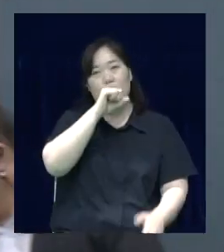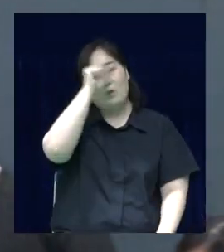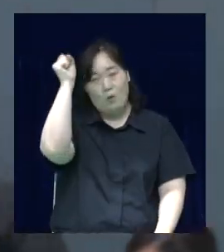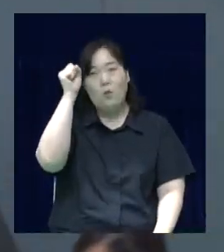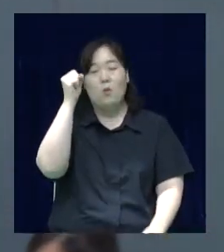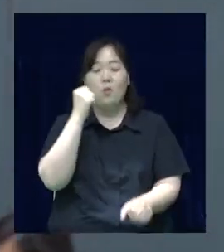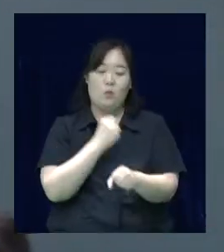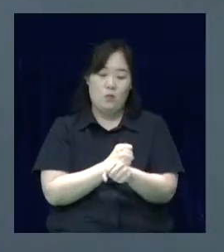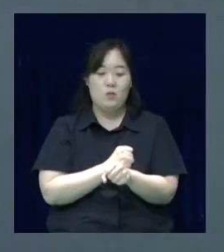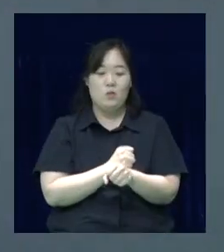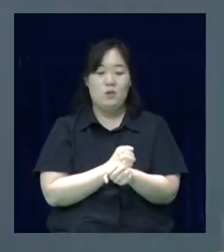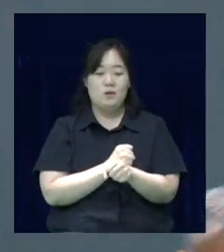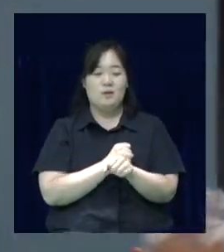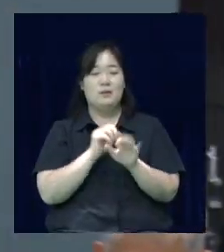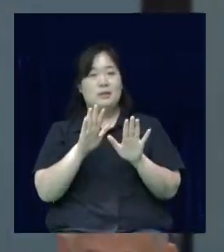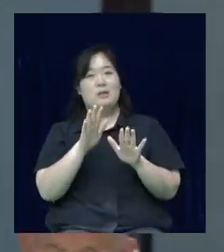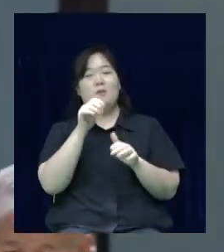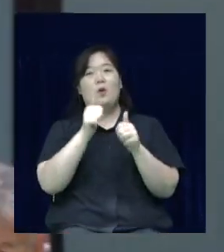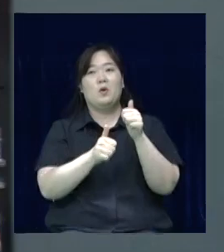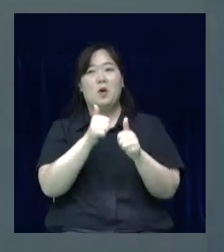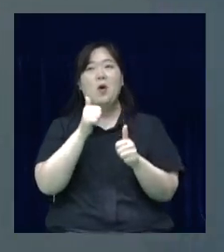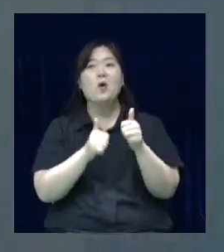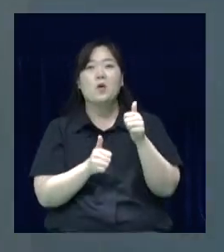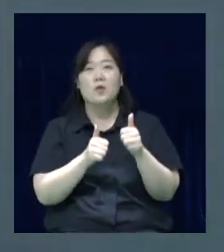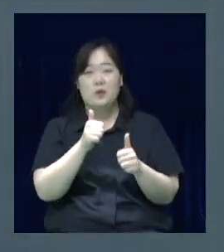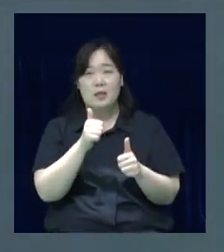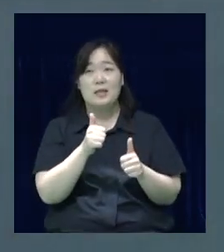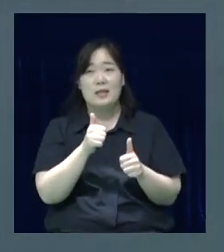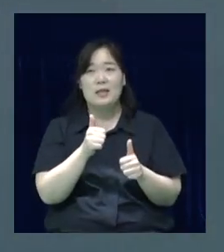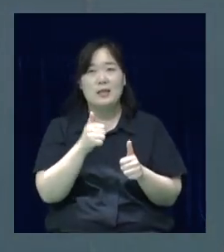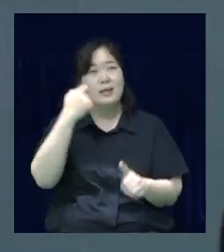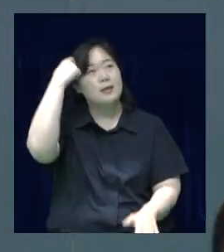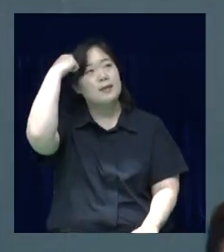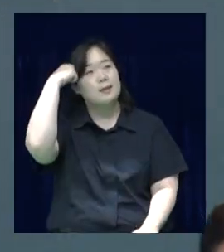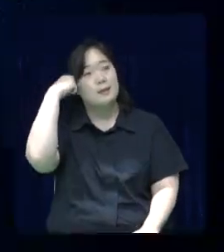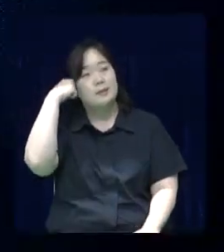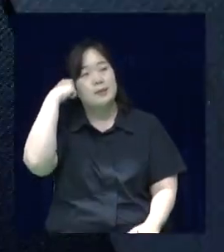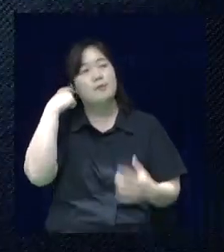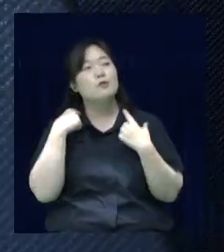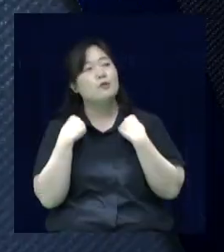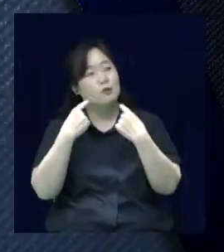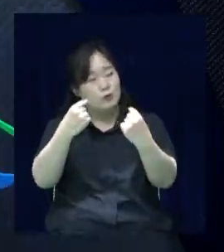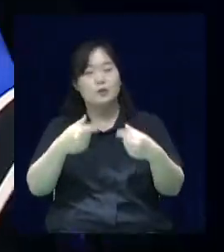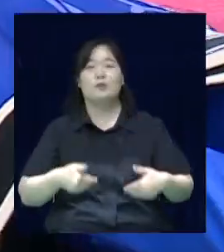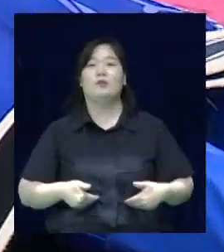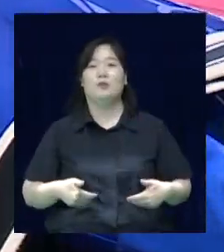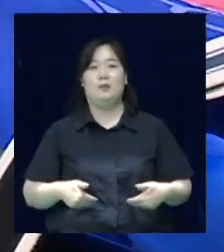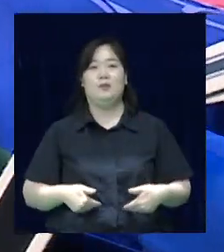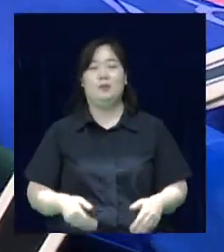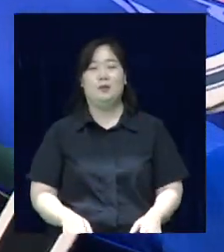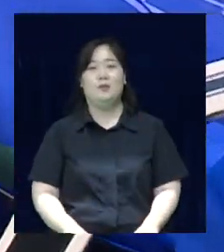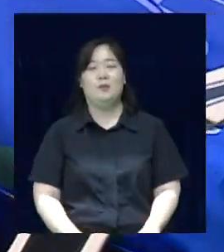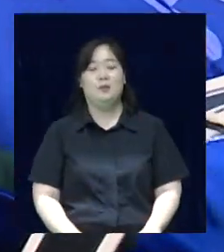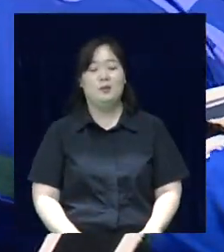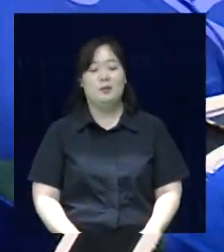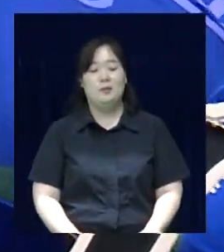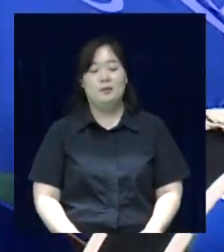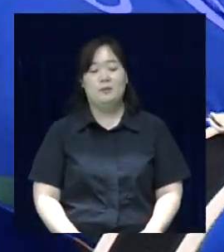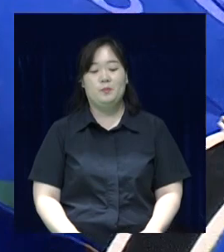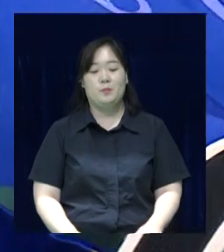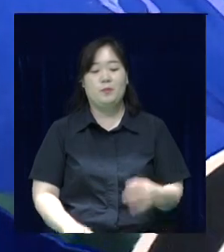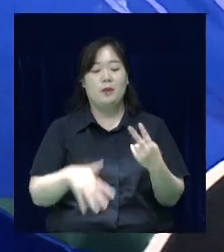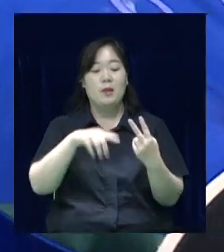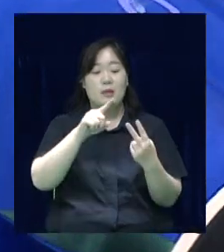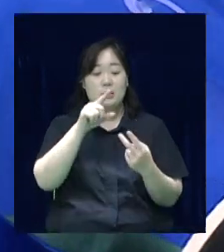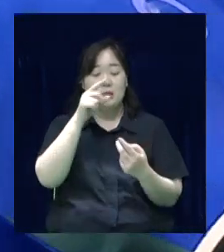황찬호 선수 그만큼 이 경기감을 계속해서 좀 좋은 쪽으로 이어갈 수가 있겠고요. 네. 자, 앞선 2차 시도